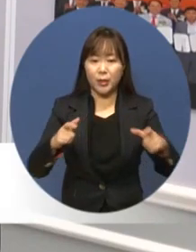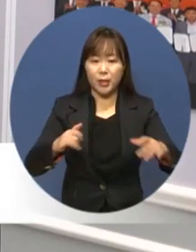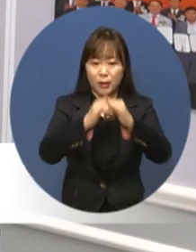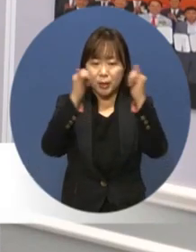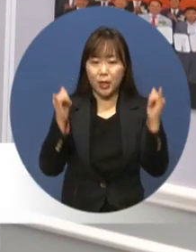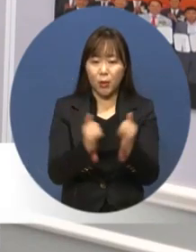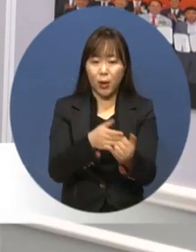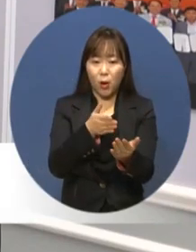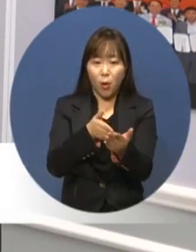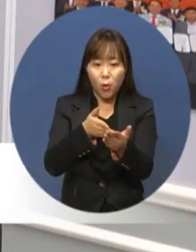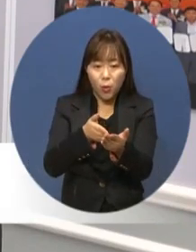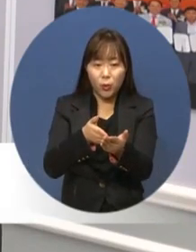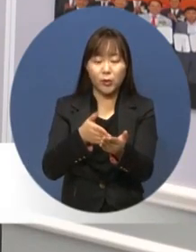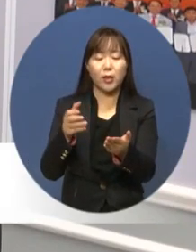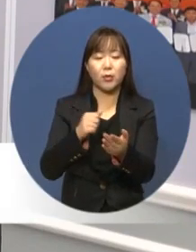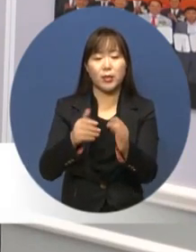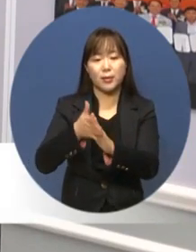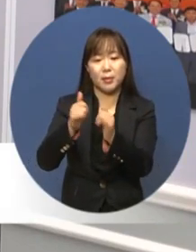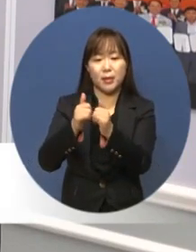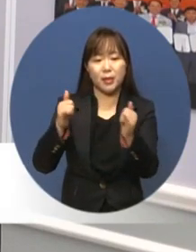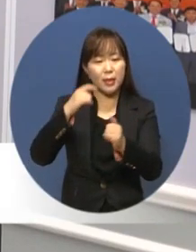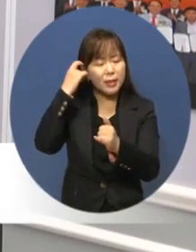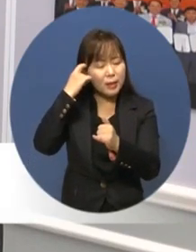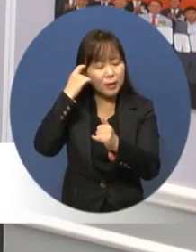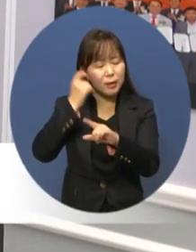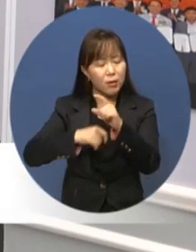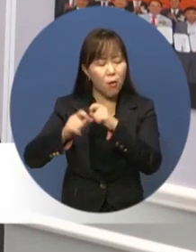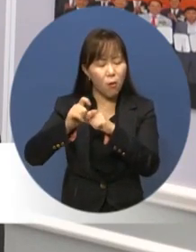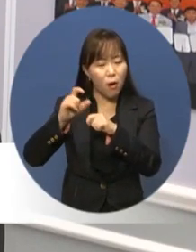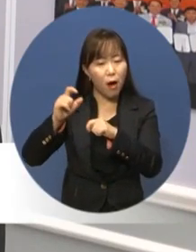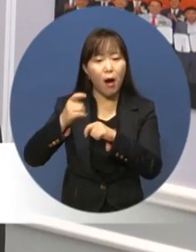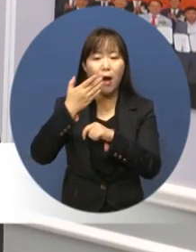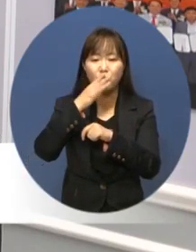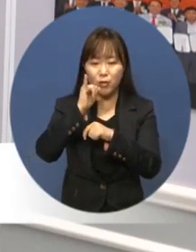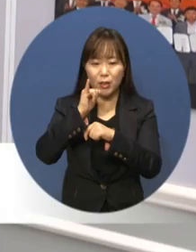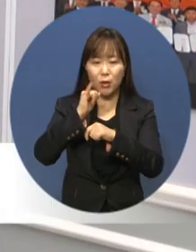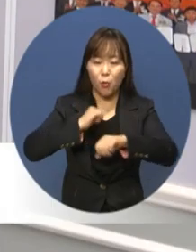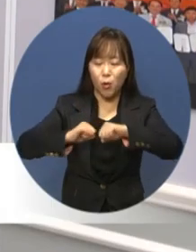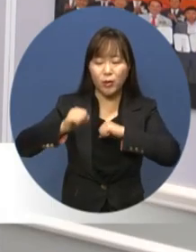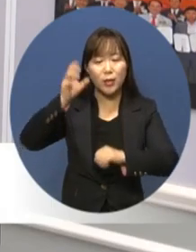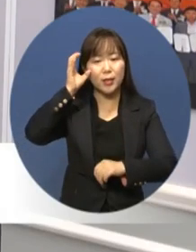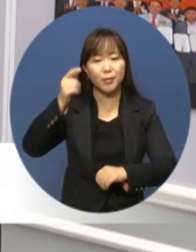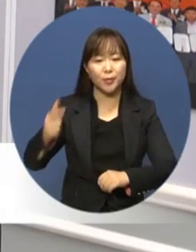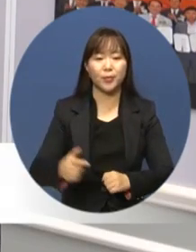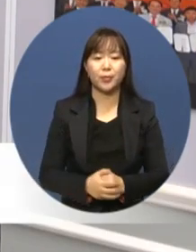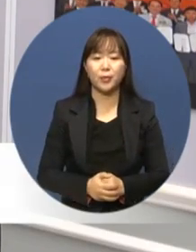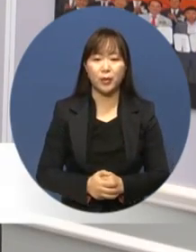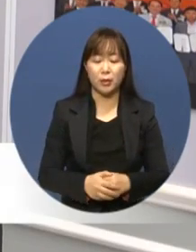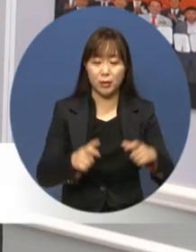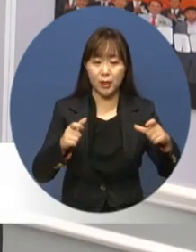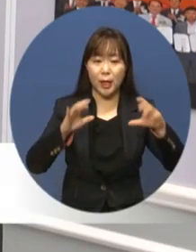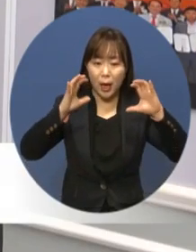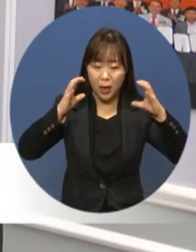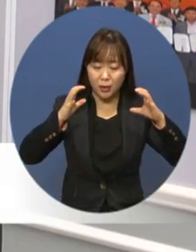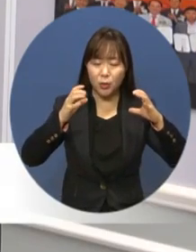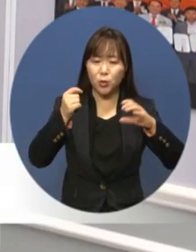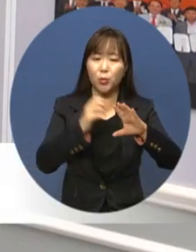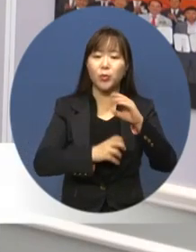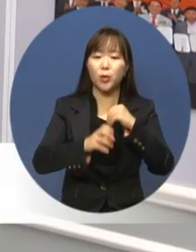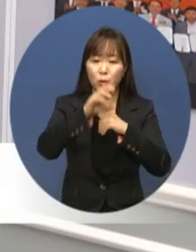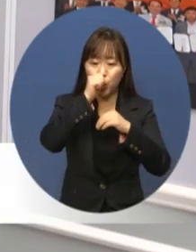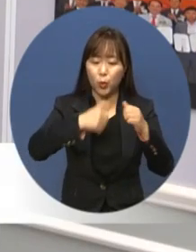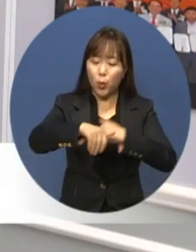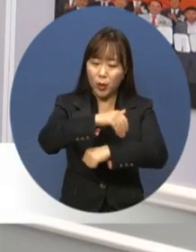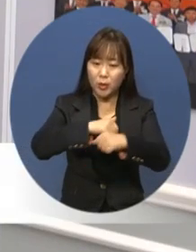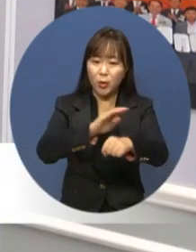언론 으로서 도시민들의 인식이 강화될 수 있는 그런 활동을 기대해 를 하고요 또 우리 지역이 아이들이 조금 더 나은